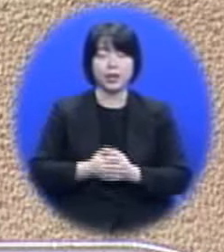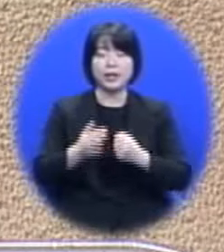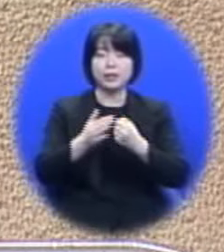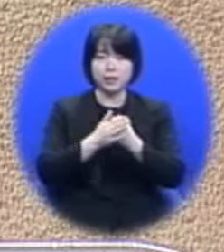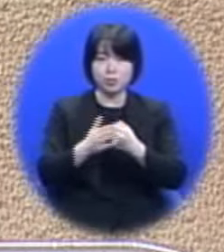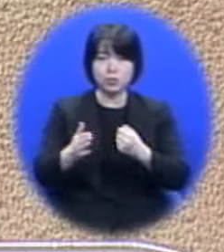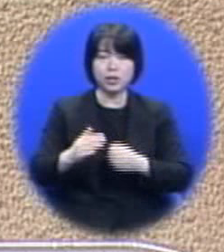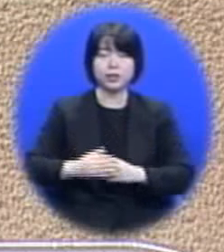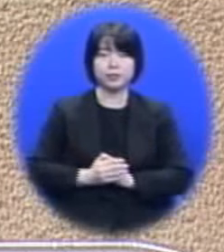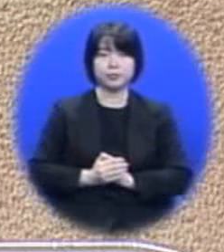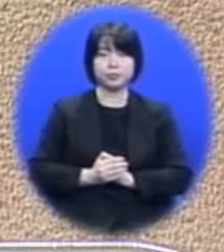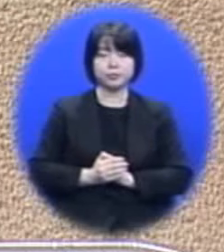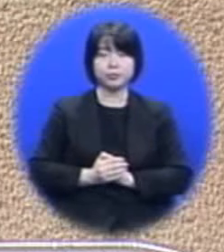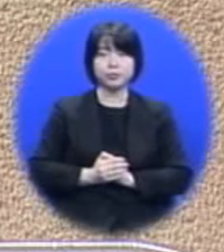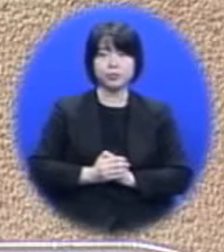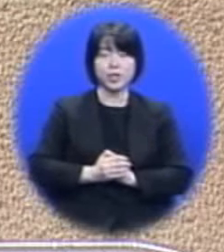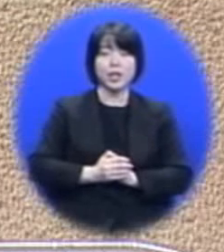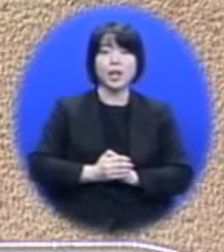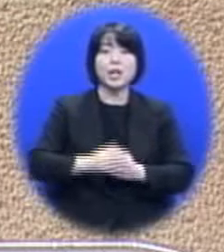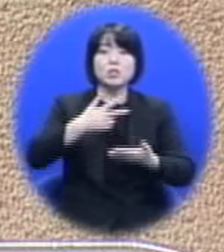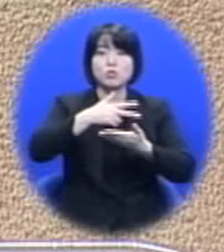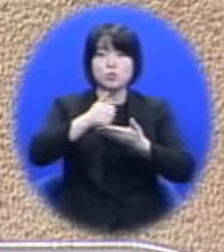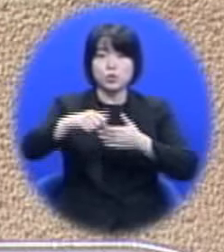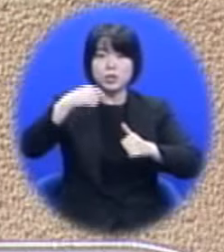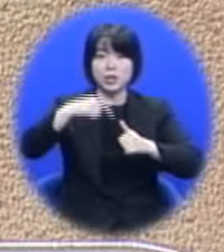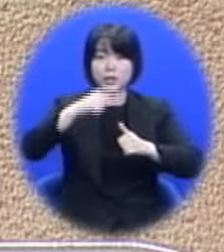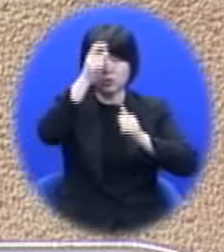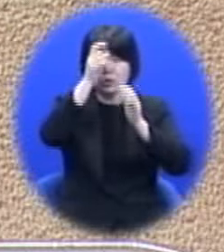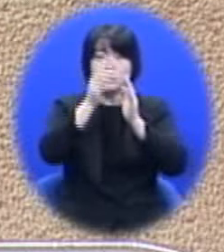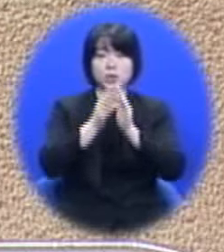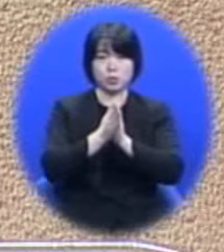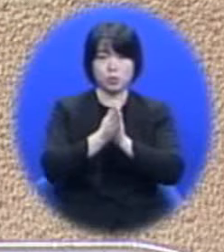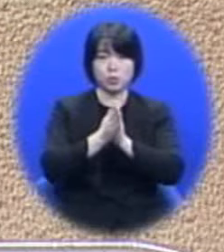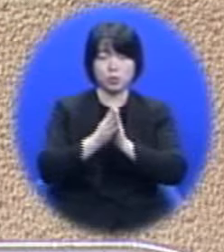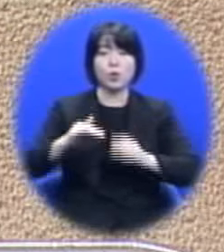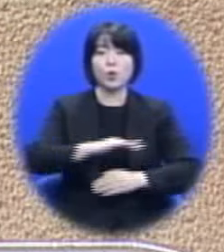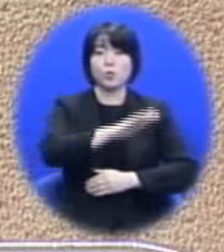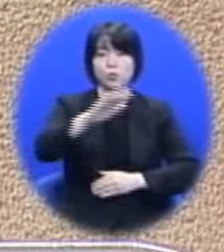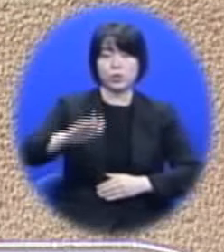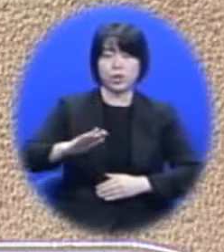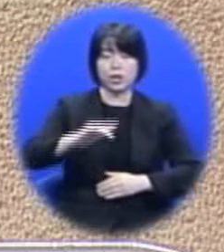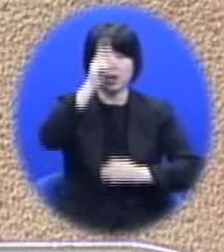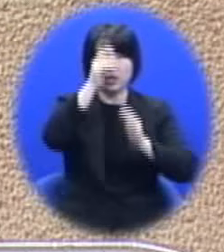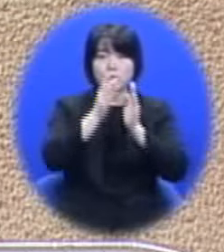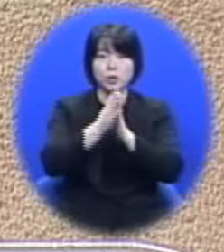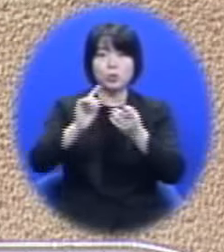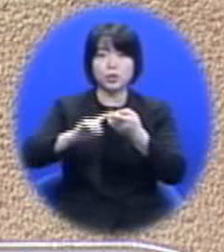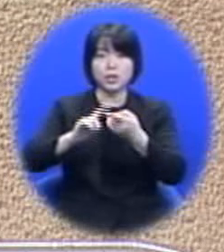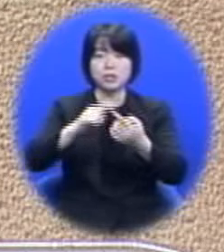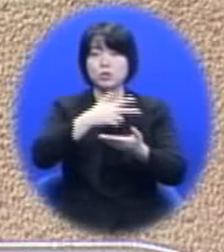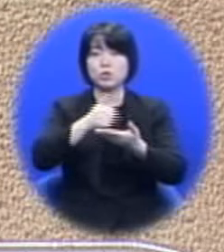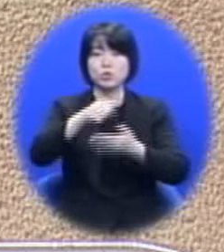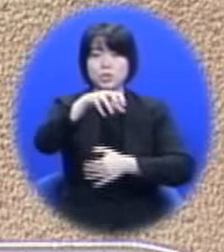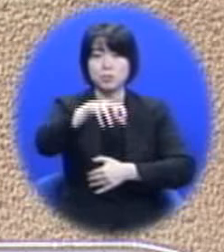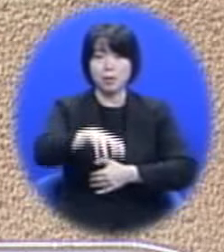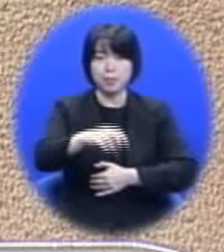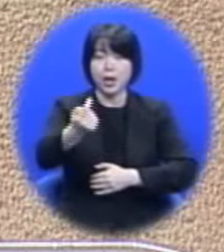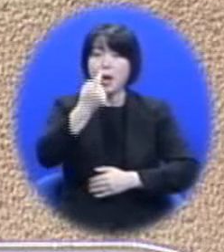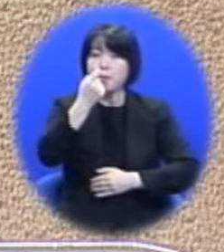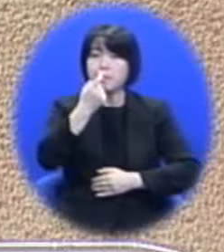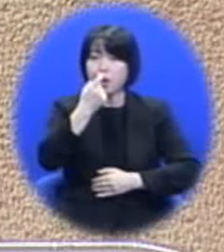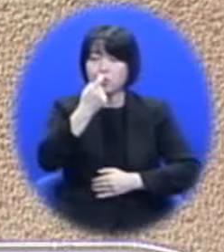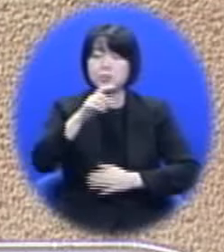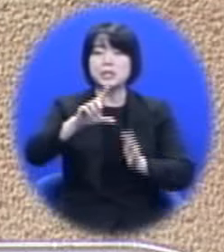그래서 주기도문으로 우리가 기도에 대해서 주님 앞에 좀 배우는 시간을 가져야 하겠다는 생각을